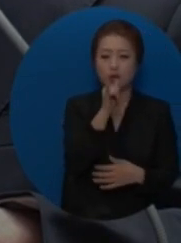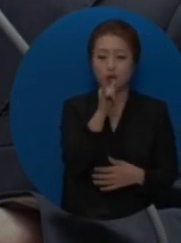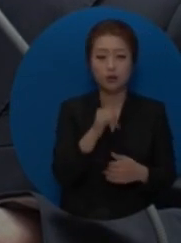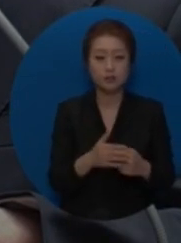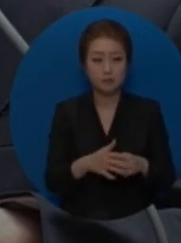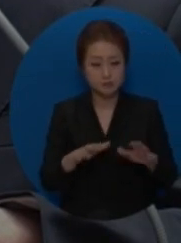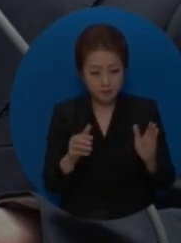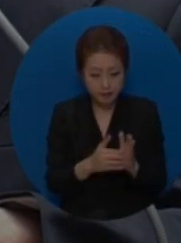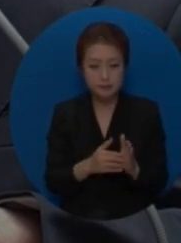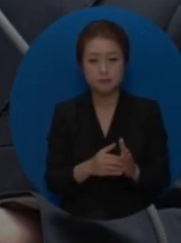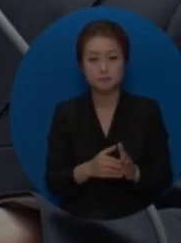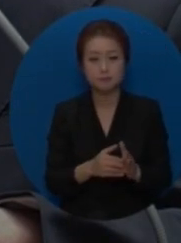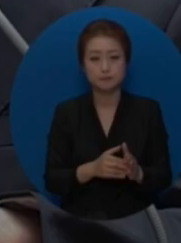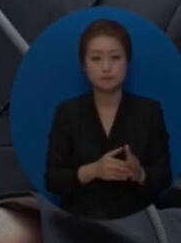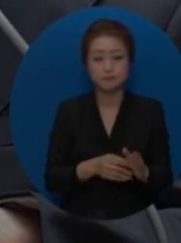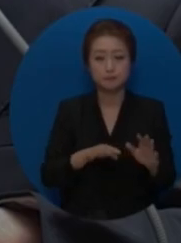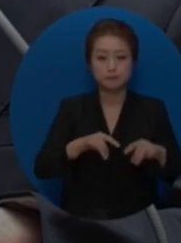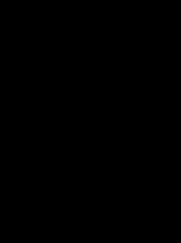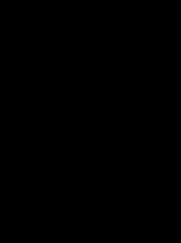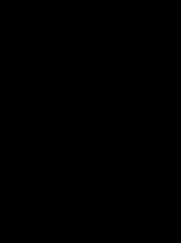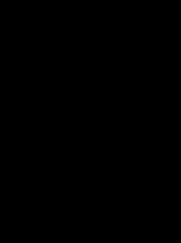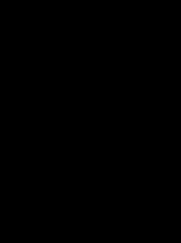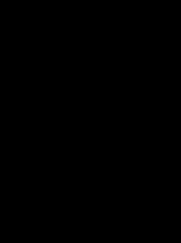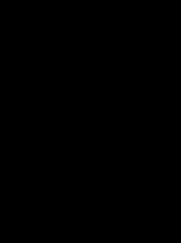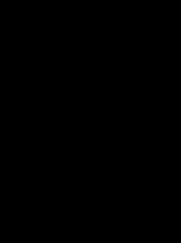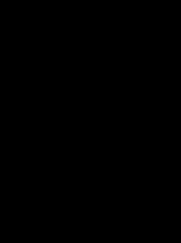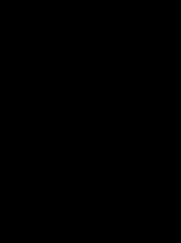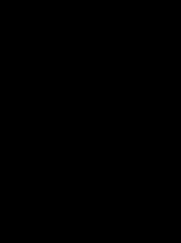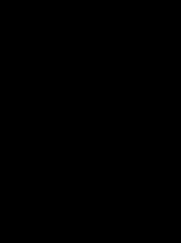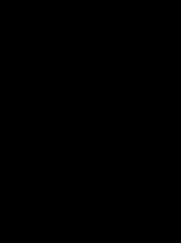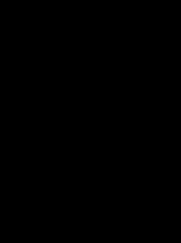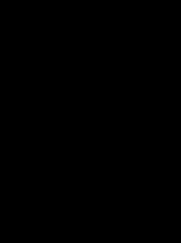현재까지 이런 상황이 전개되고 있습니다.